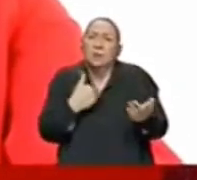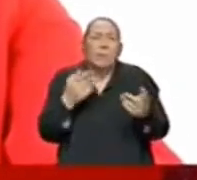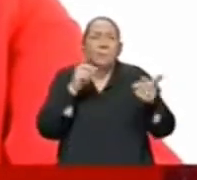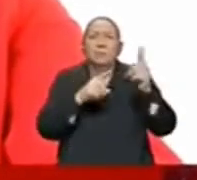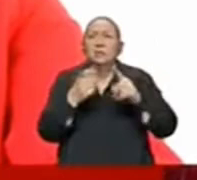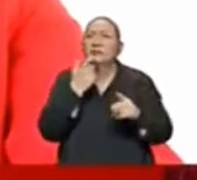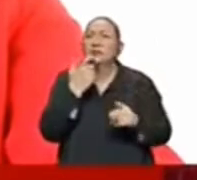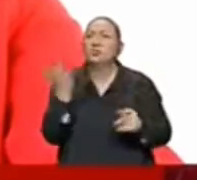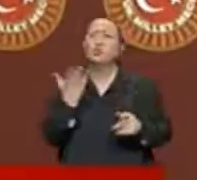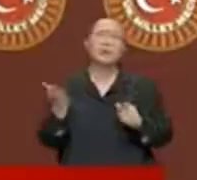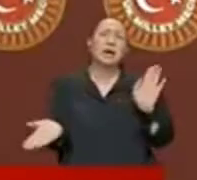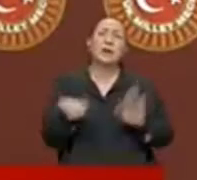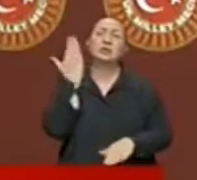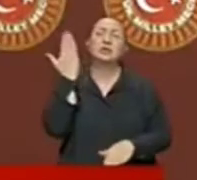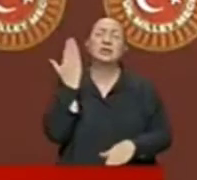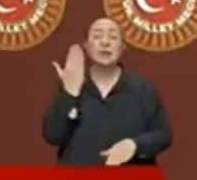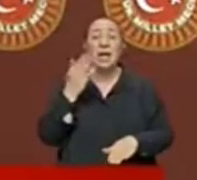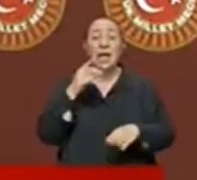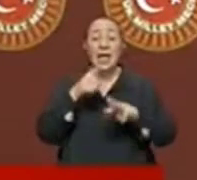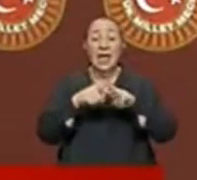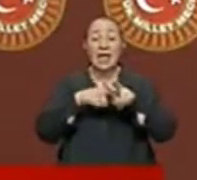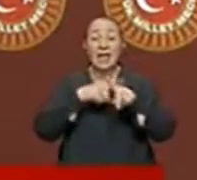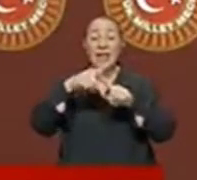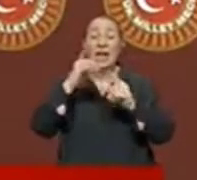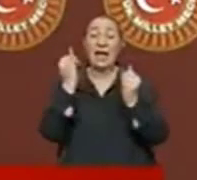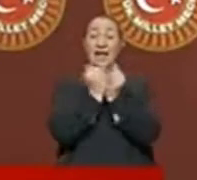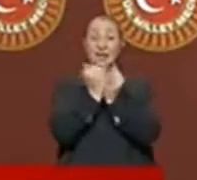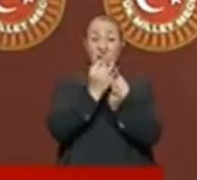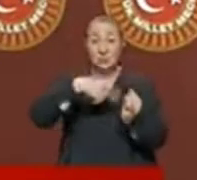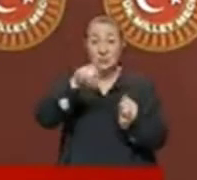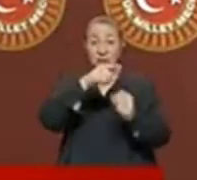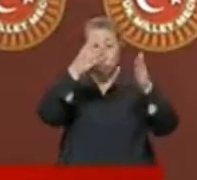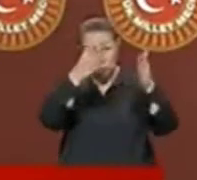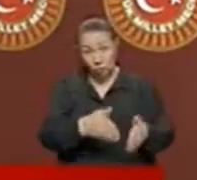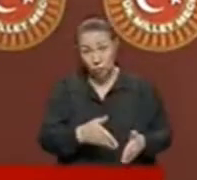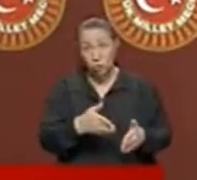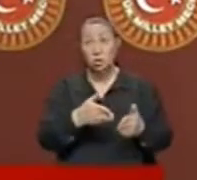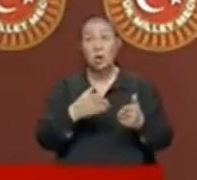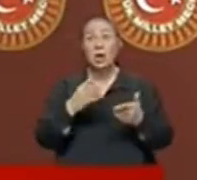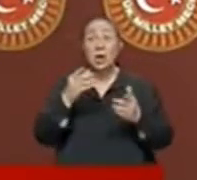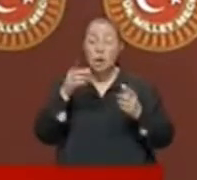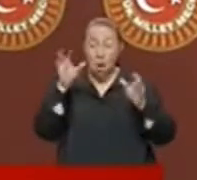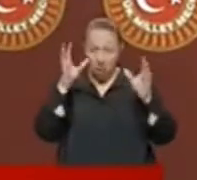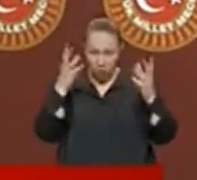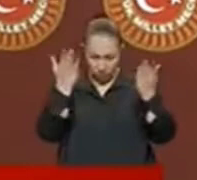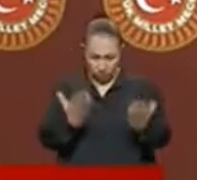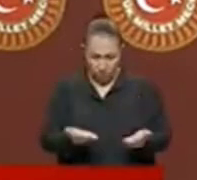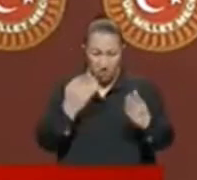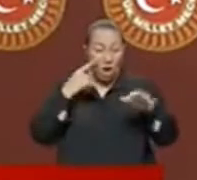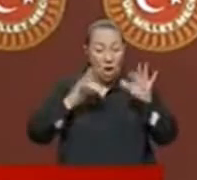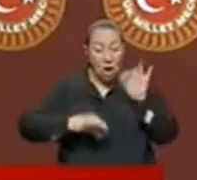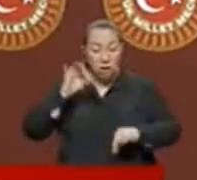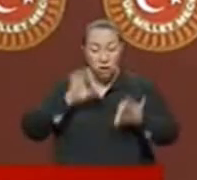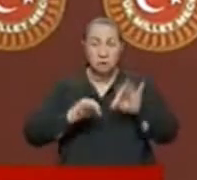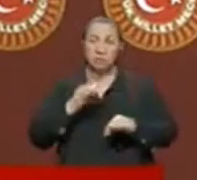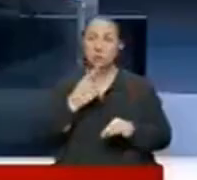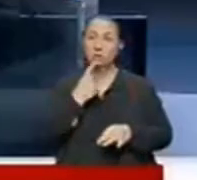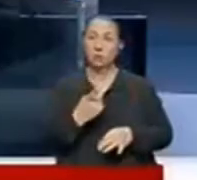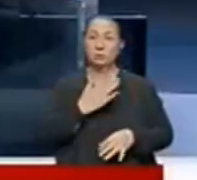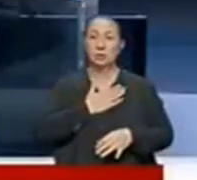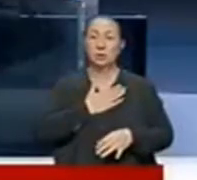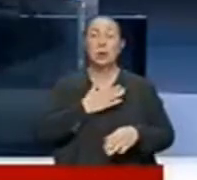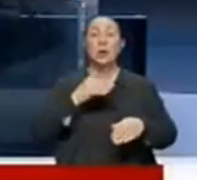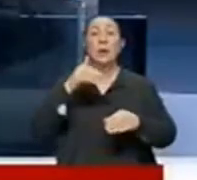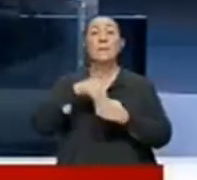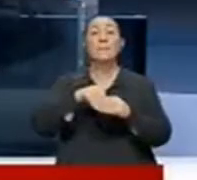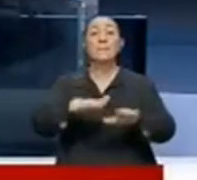yaşı çoktan geçtik. EYT'li kardeşlerimizin durumunun ele alınacağını ifade etmiştik.